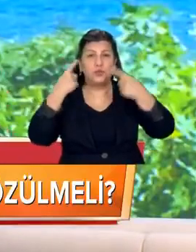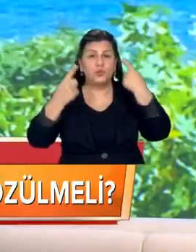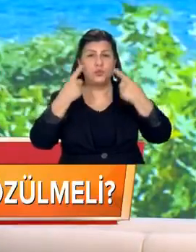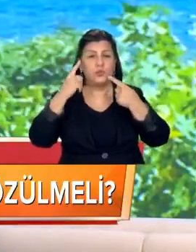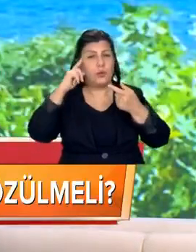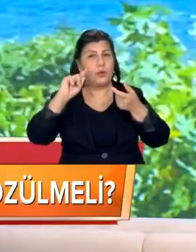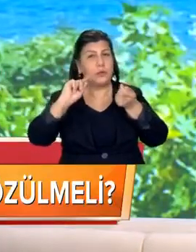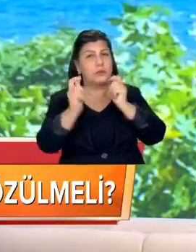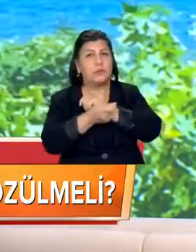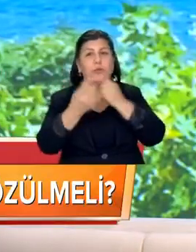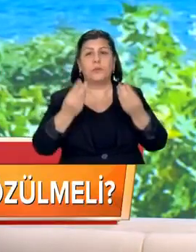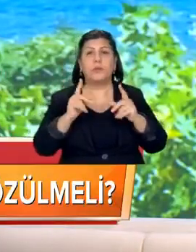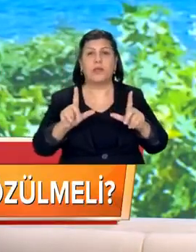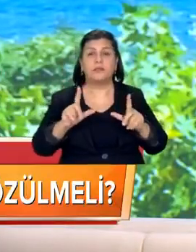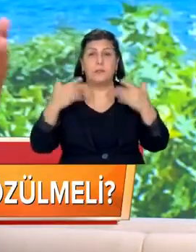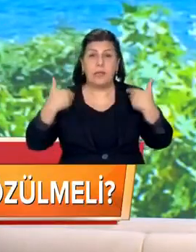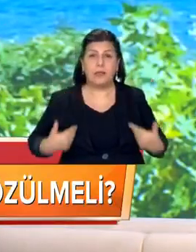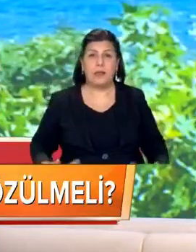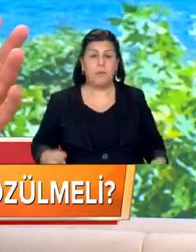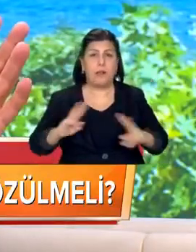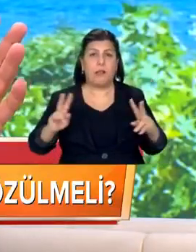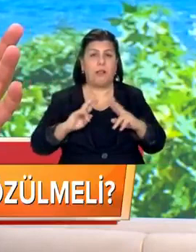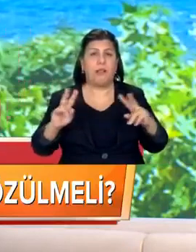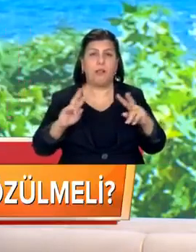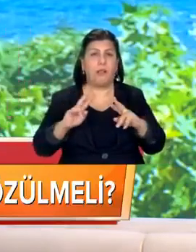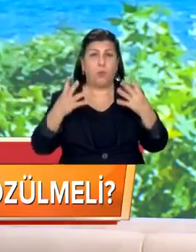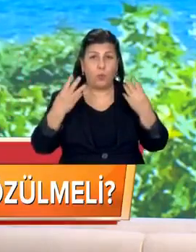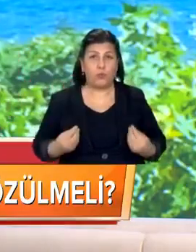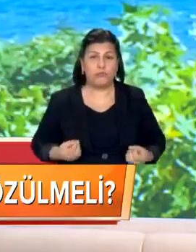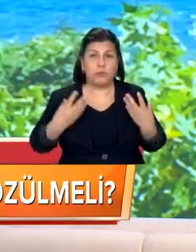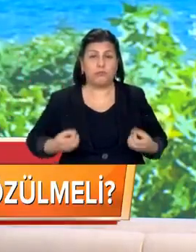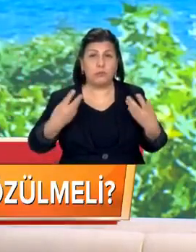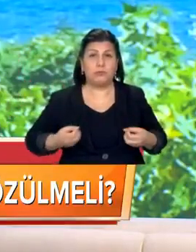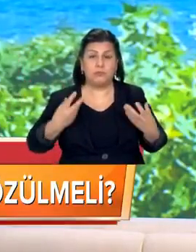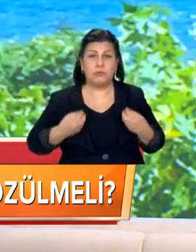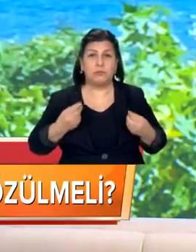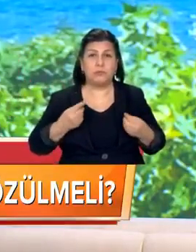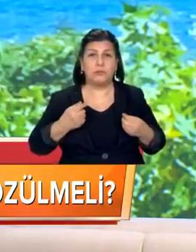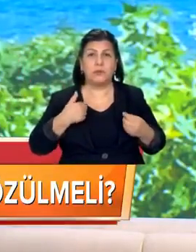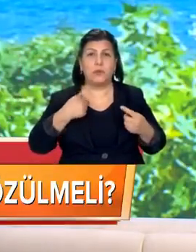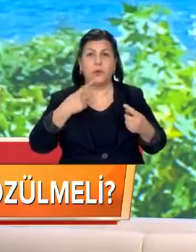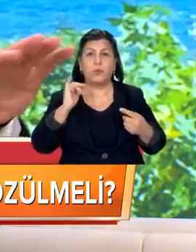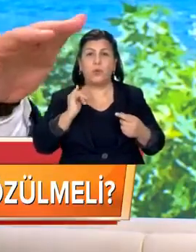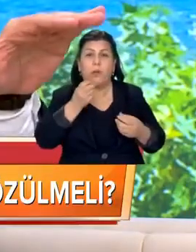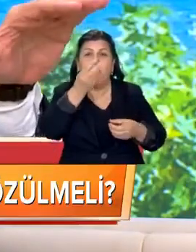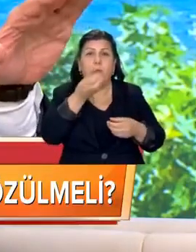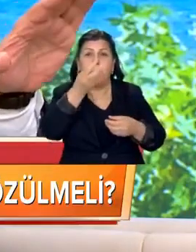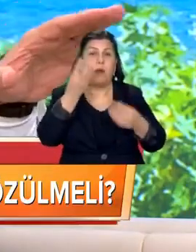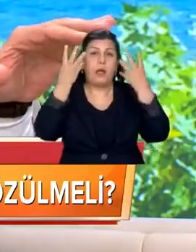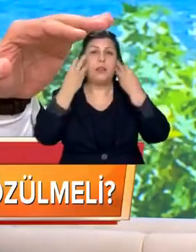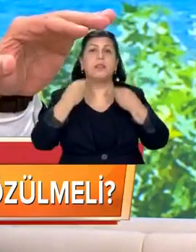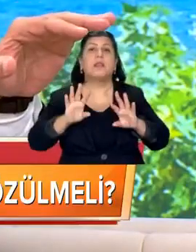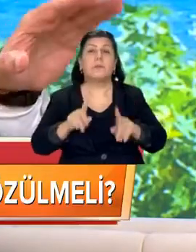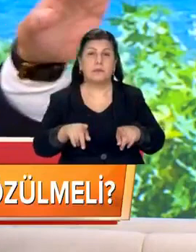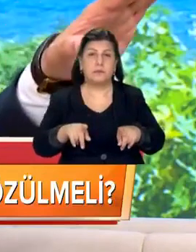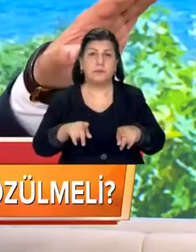şeyimiz şu bedeniniz alarm haline geçtiğinizde Konuşma imkanımız kalmamıştır orada sakinleş tiniz bir herkes Ne